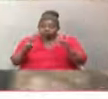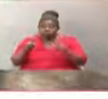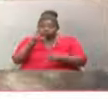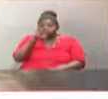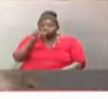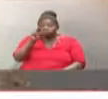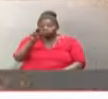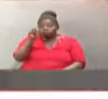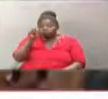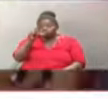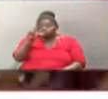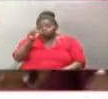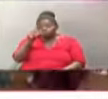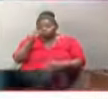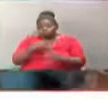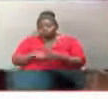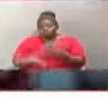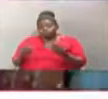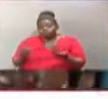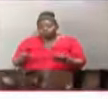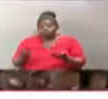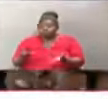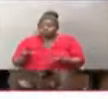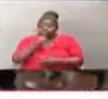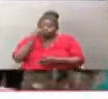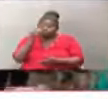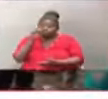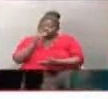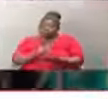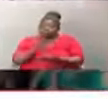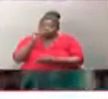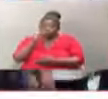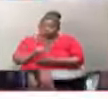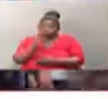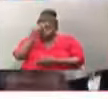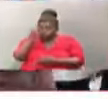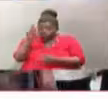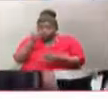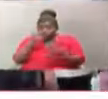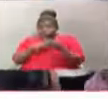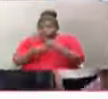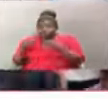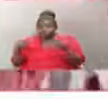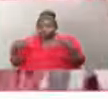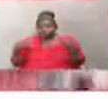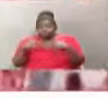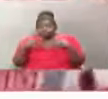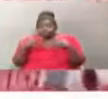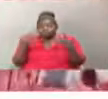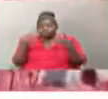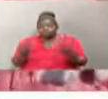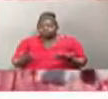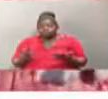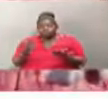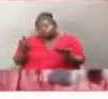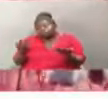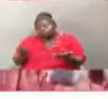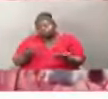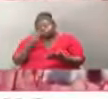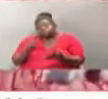Outport Bay mu Kampala bagamba ante nyuma bajisoboza ku bay ya wansi okusobozesa abantu okujigula kyokka bafunye okutya. Teriyo bukya